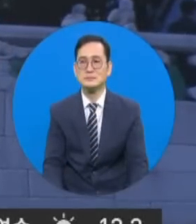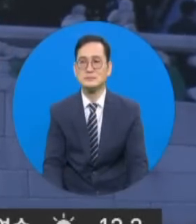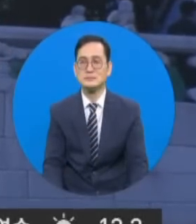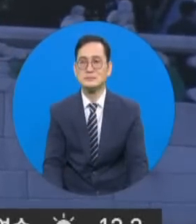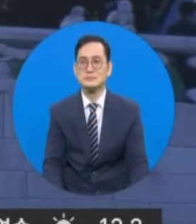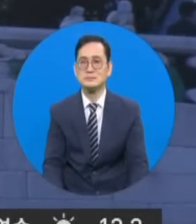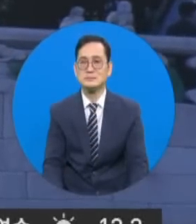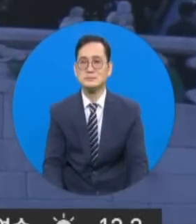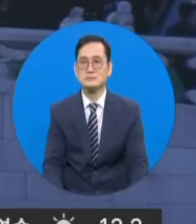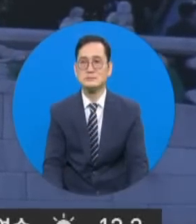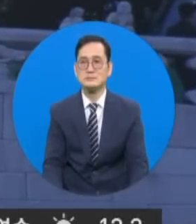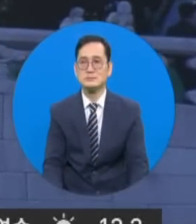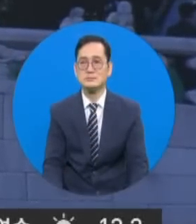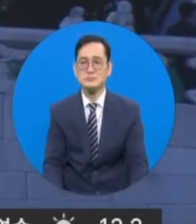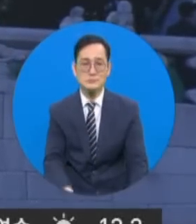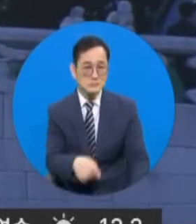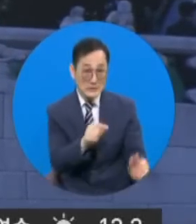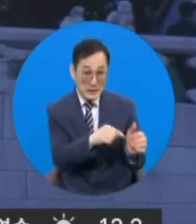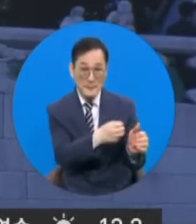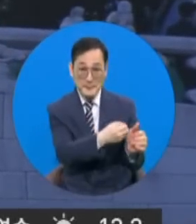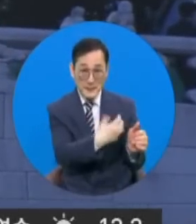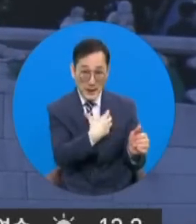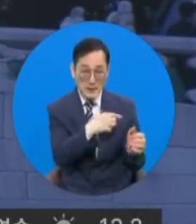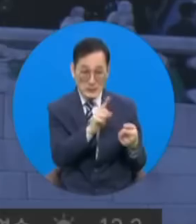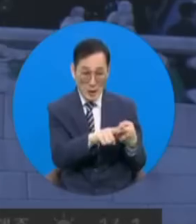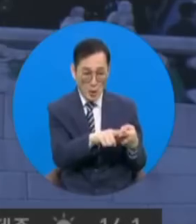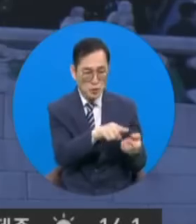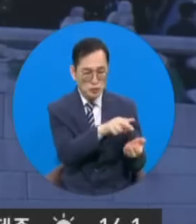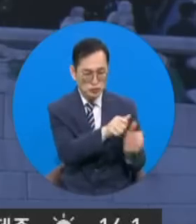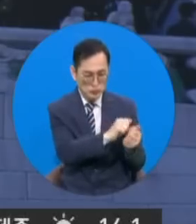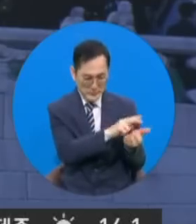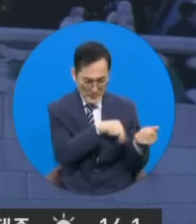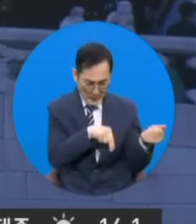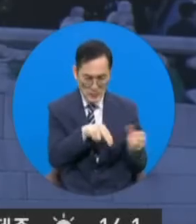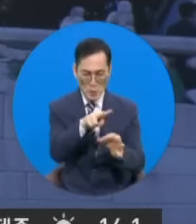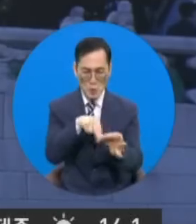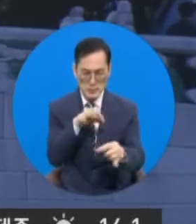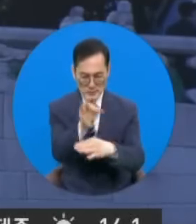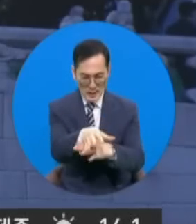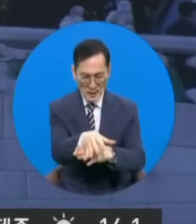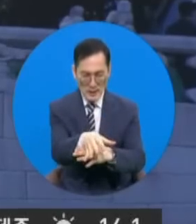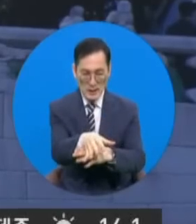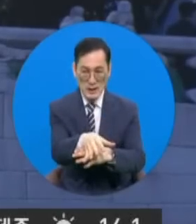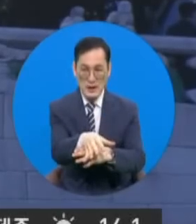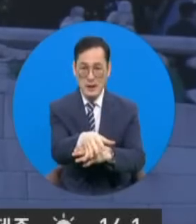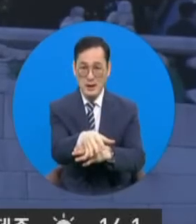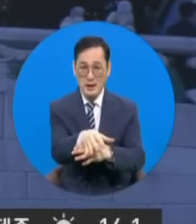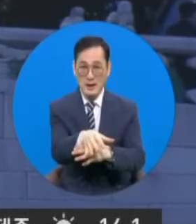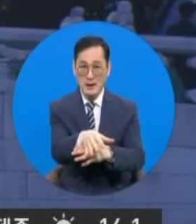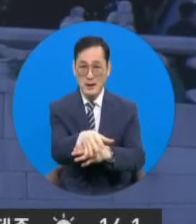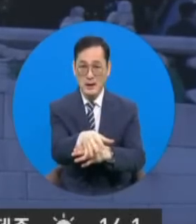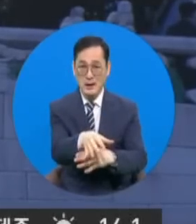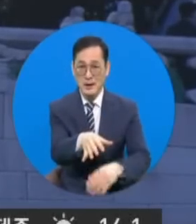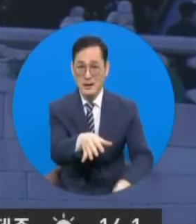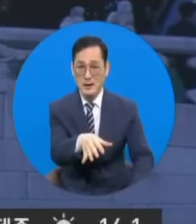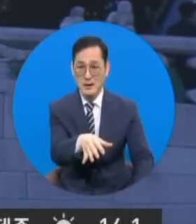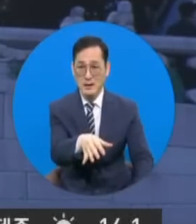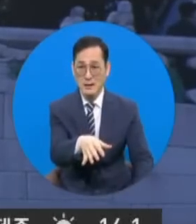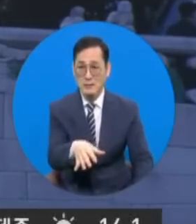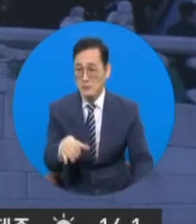왜냐면 김남구 의원의 해명대로라면 주식을 팔아서 그 9억 상당을 코인에